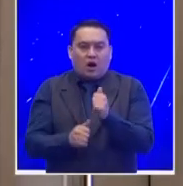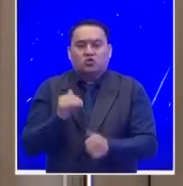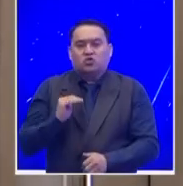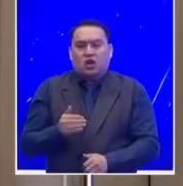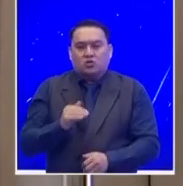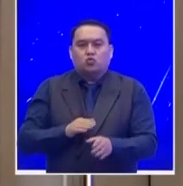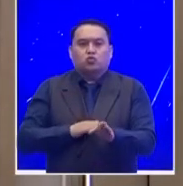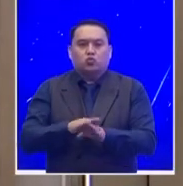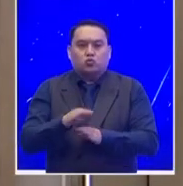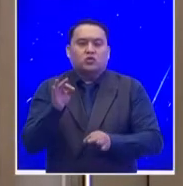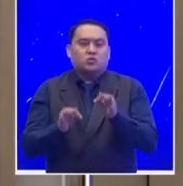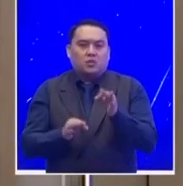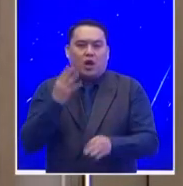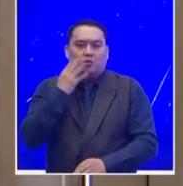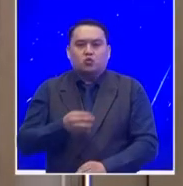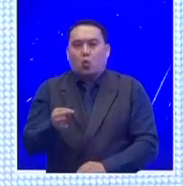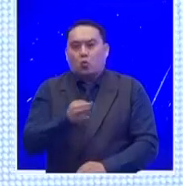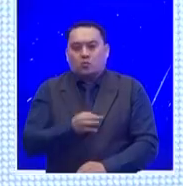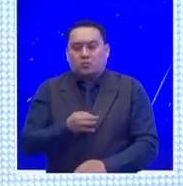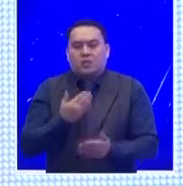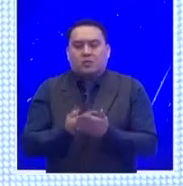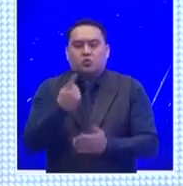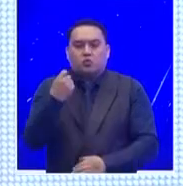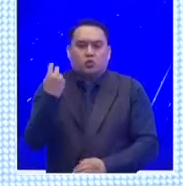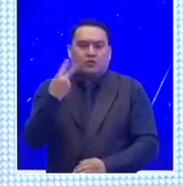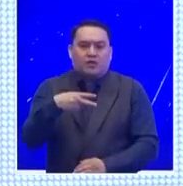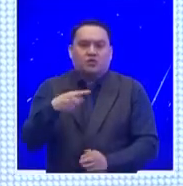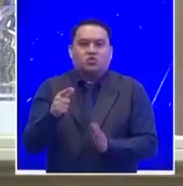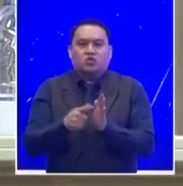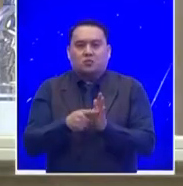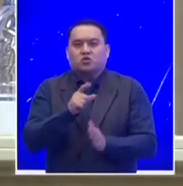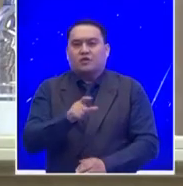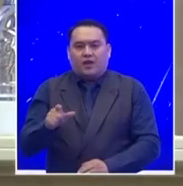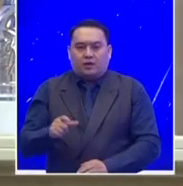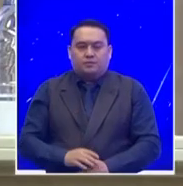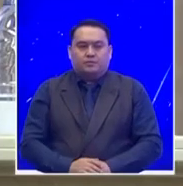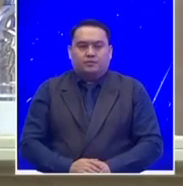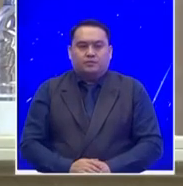частного судоисполнителя, а их в Алматинской области порядка 127 человек. Если будем сравнивать с